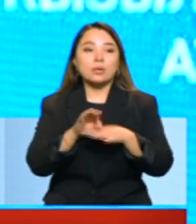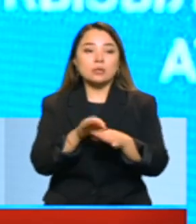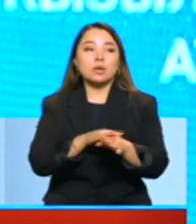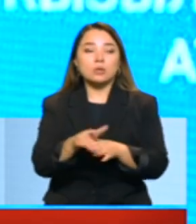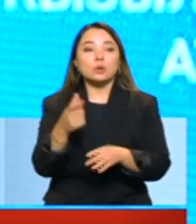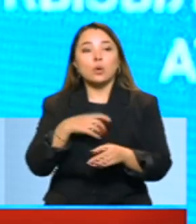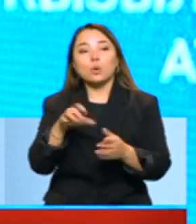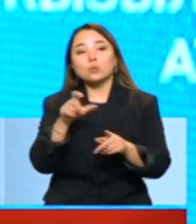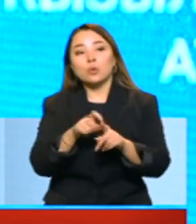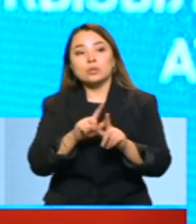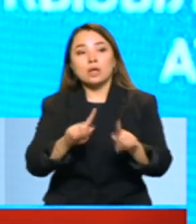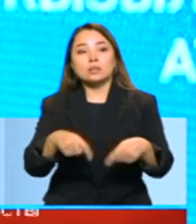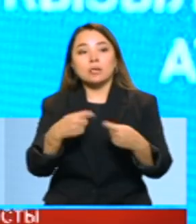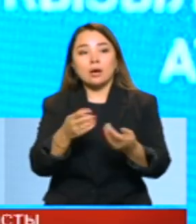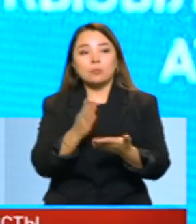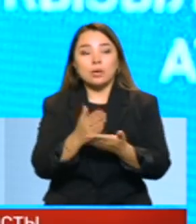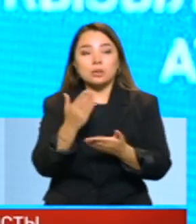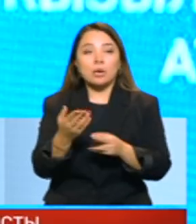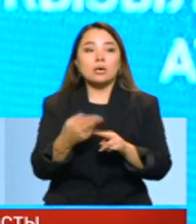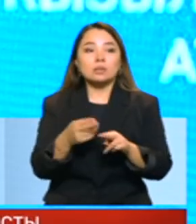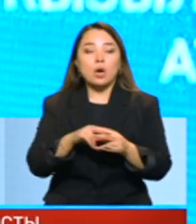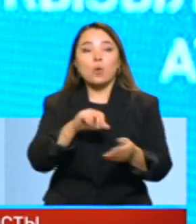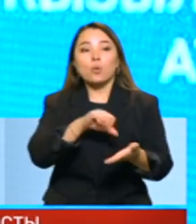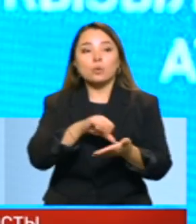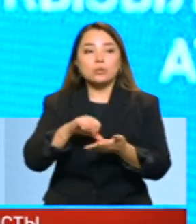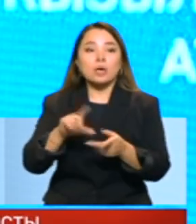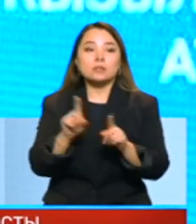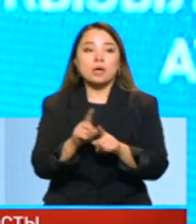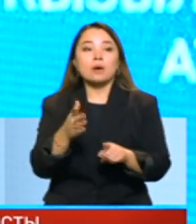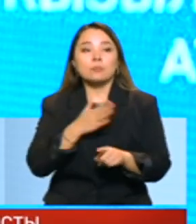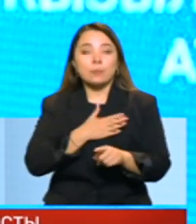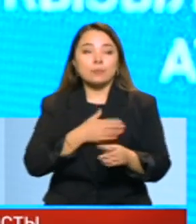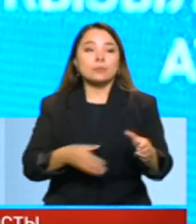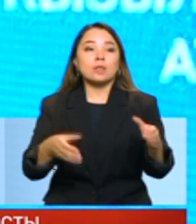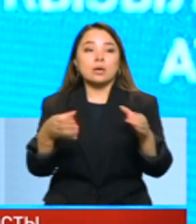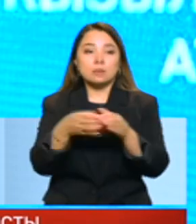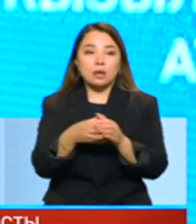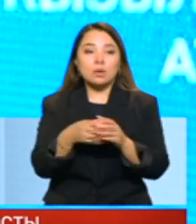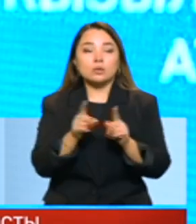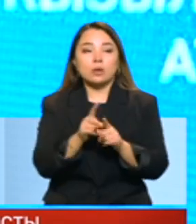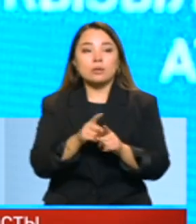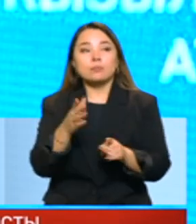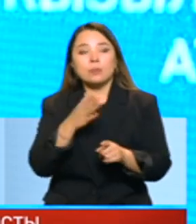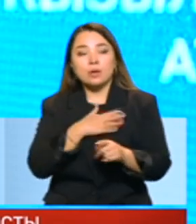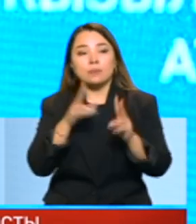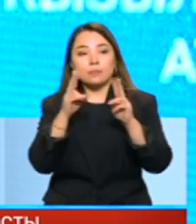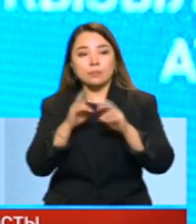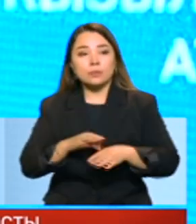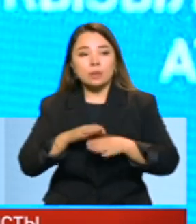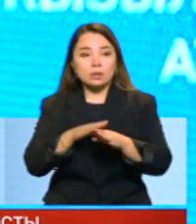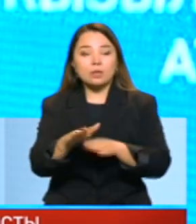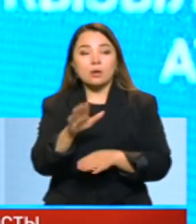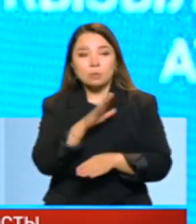өз сөздерін беріп жатыр. Сонымен қатар учаскелерді де, бірсыпыра учаскелерді мен аралап шықтым.